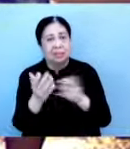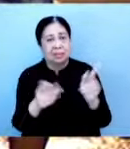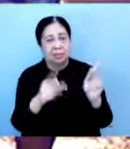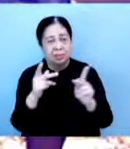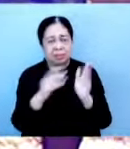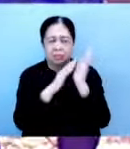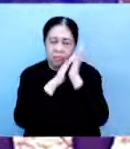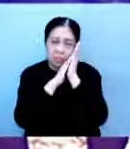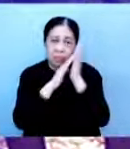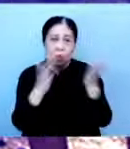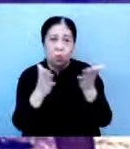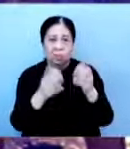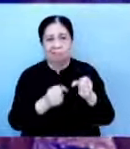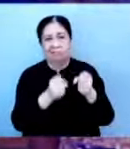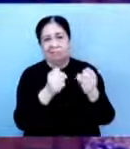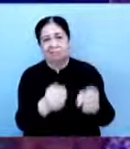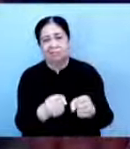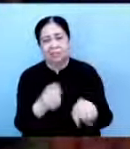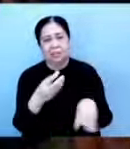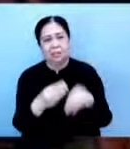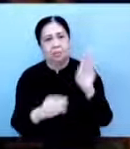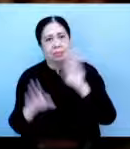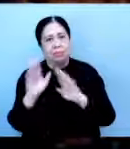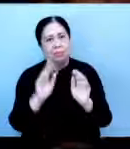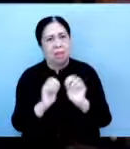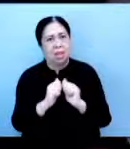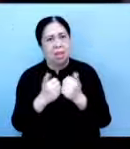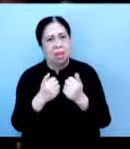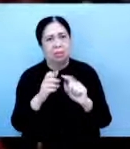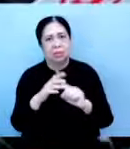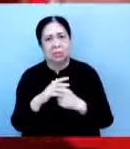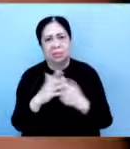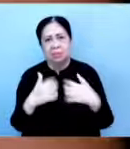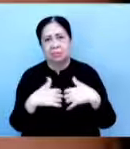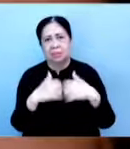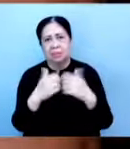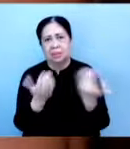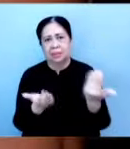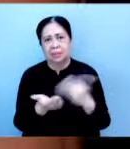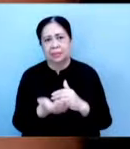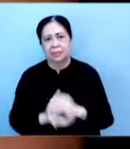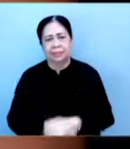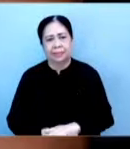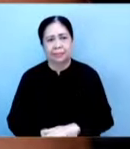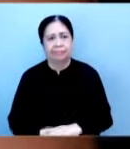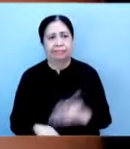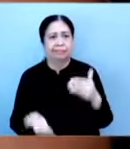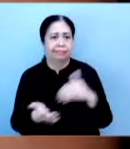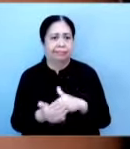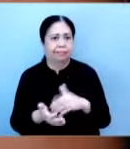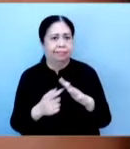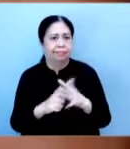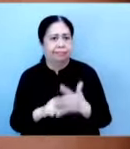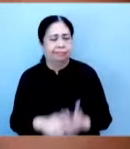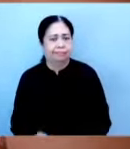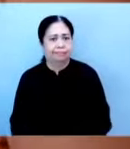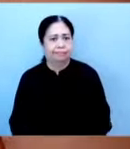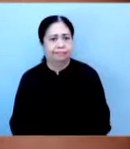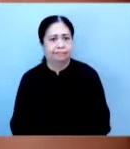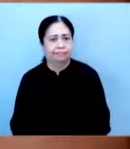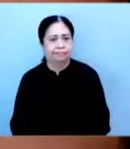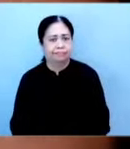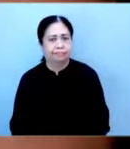dagdag problema pa sa mga nasunugan ay kung paano sila babangon muli Start na naman kami uli katal po